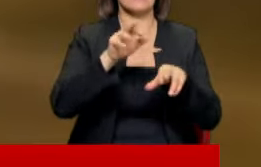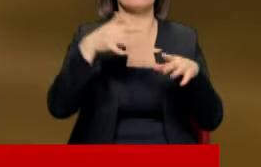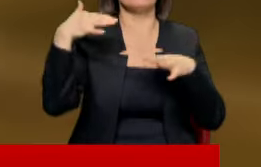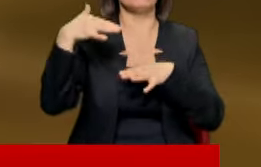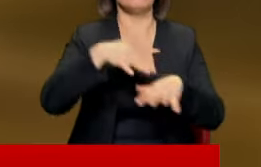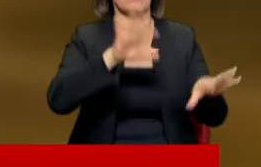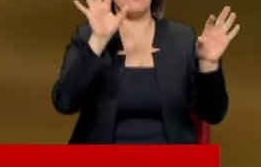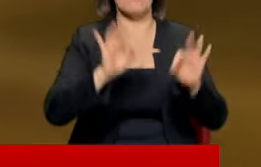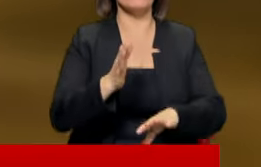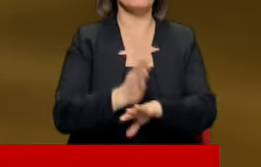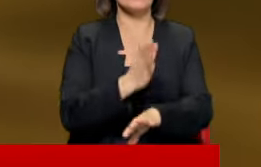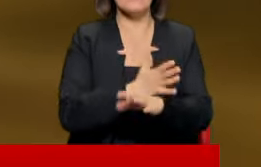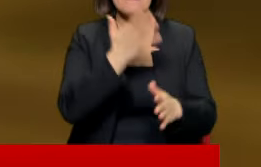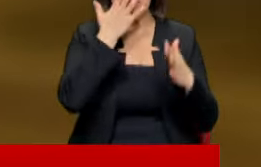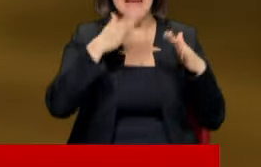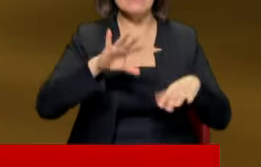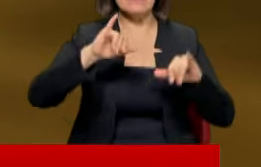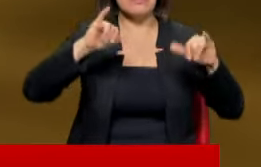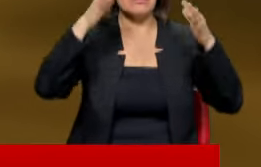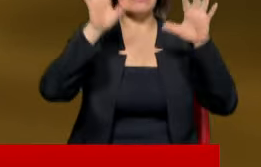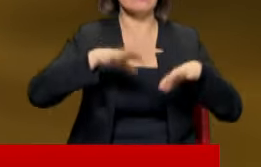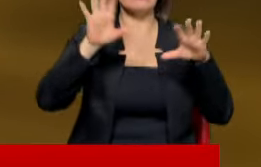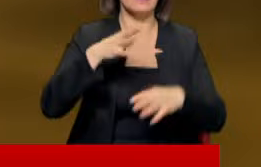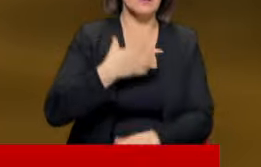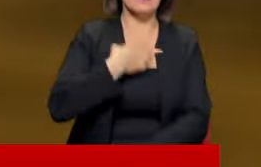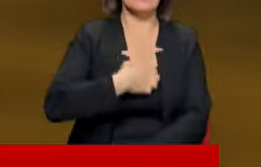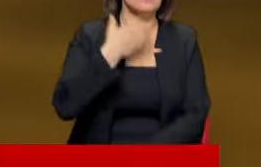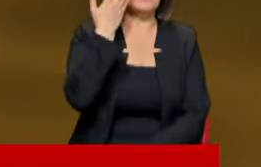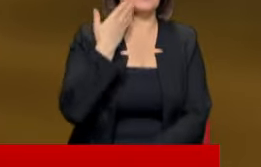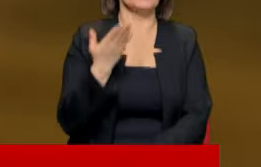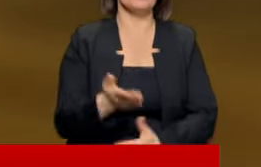başladı. Vatandaşlar beklemedikleri şiddetli yağışı tedirginlikle izledi.